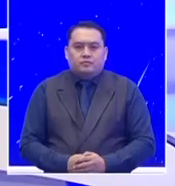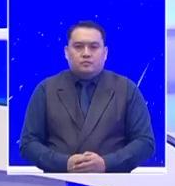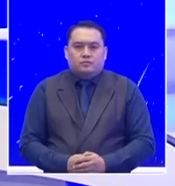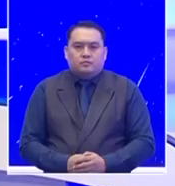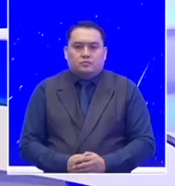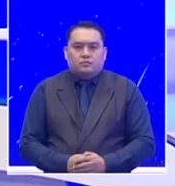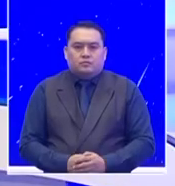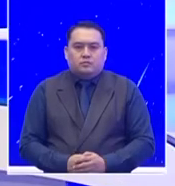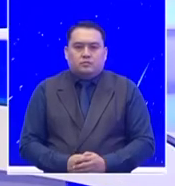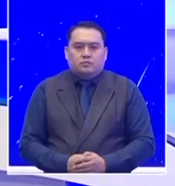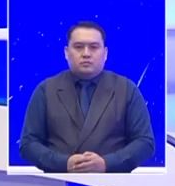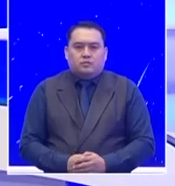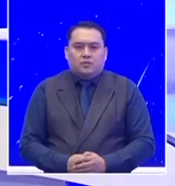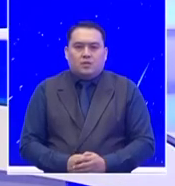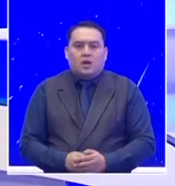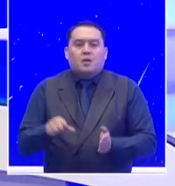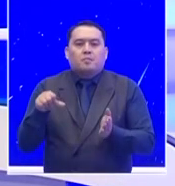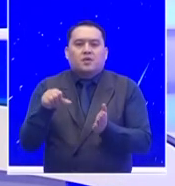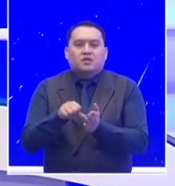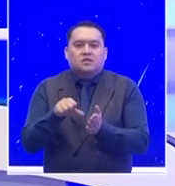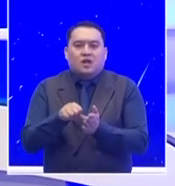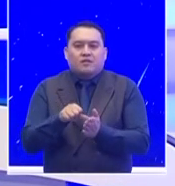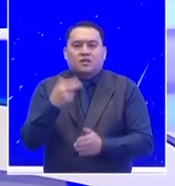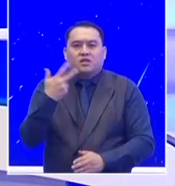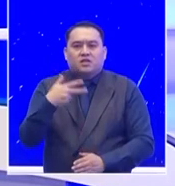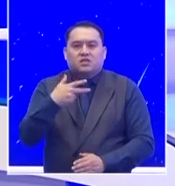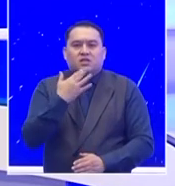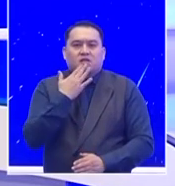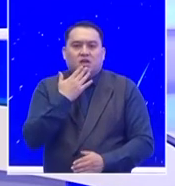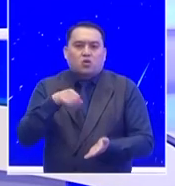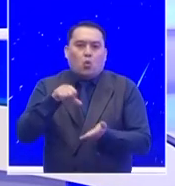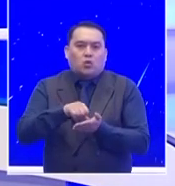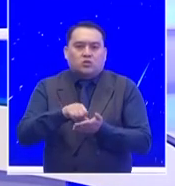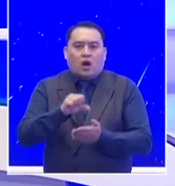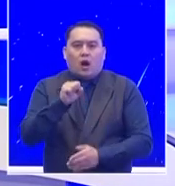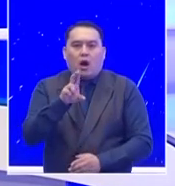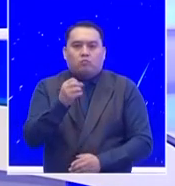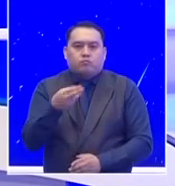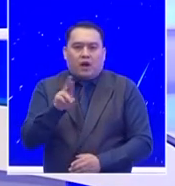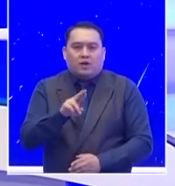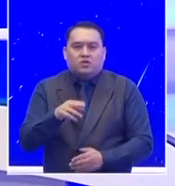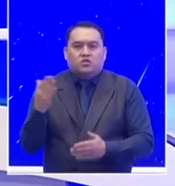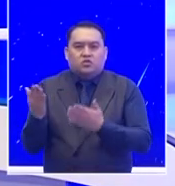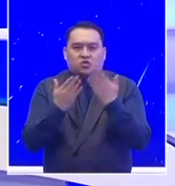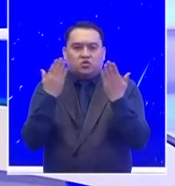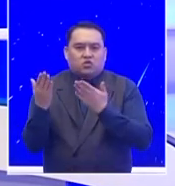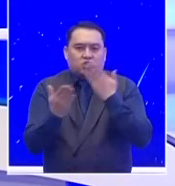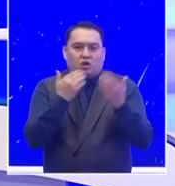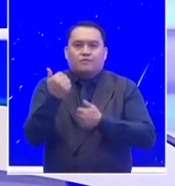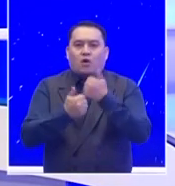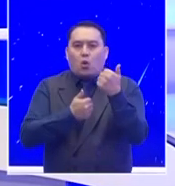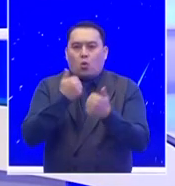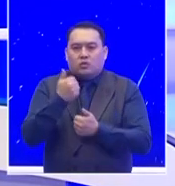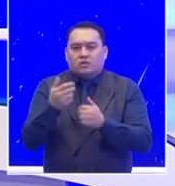На устах и в памяти. Представители более 30 этносов приняли участие в абаевских чтениях. Все конкурсанты